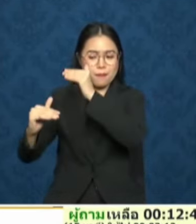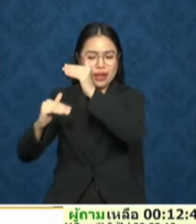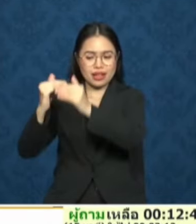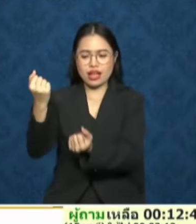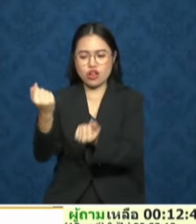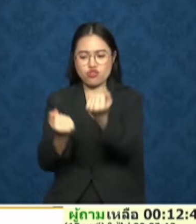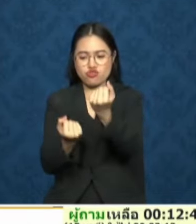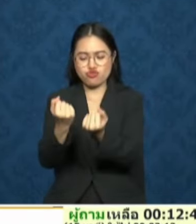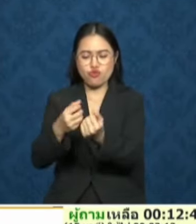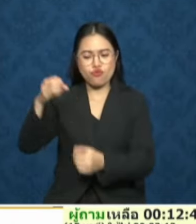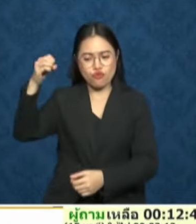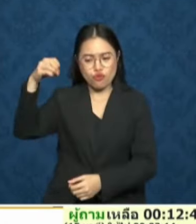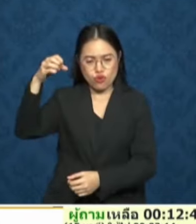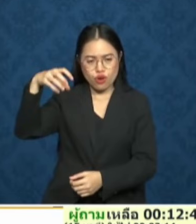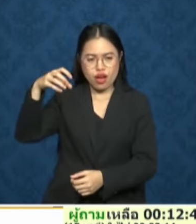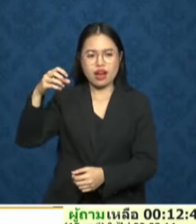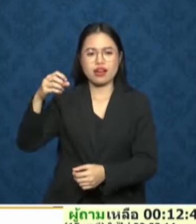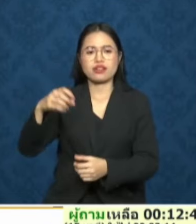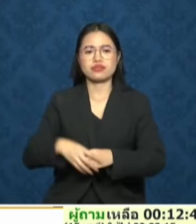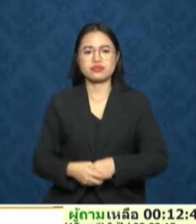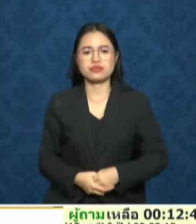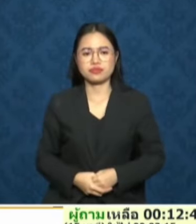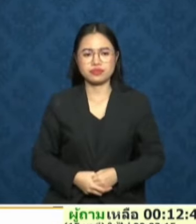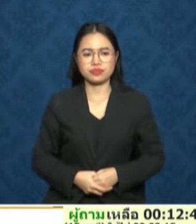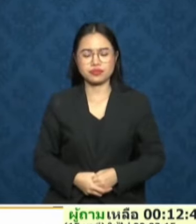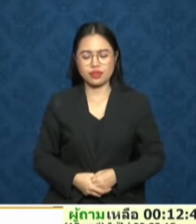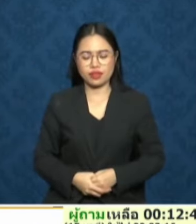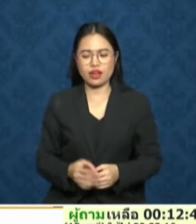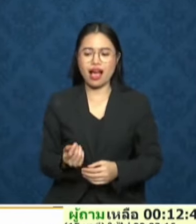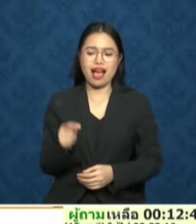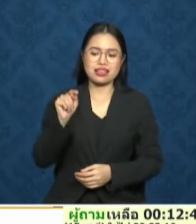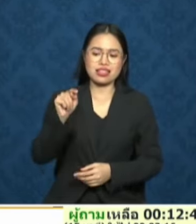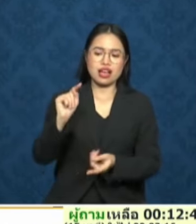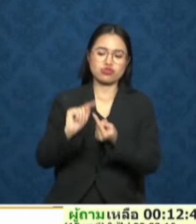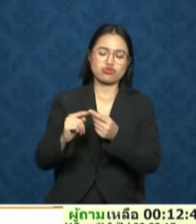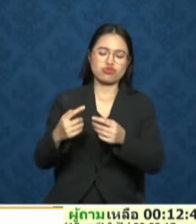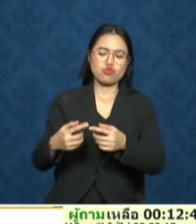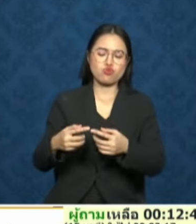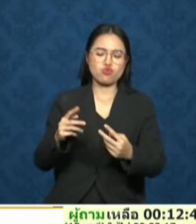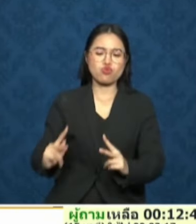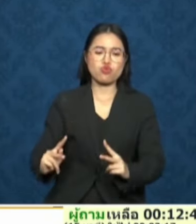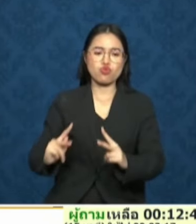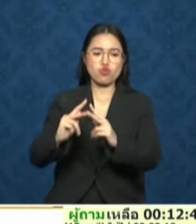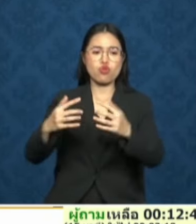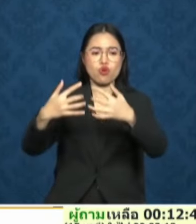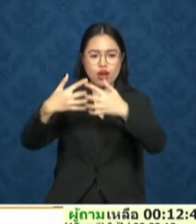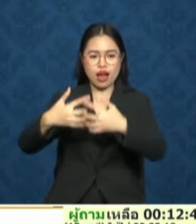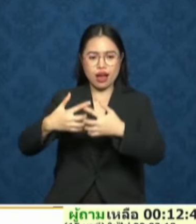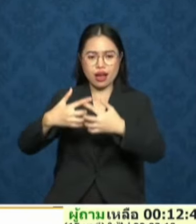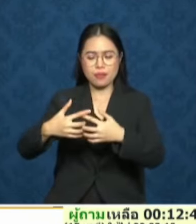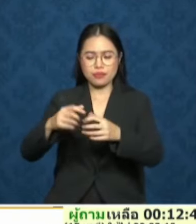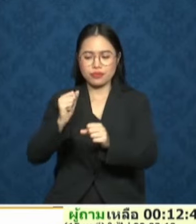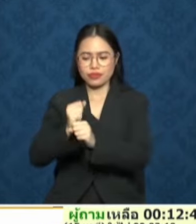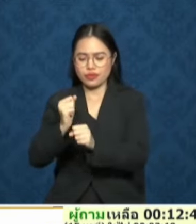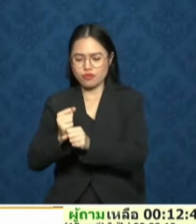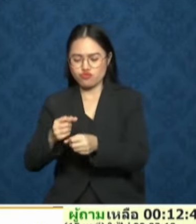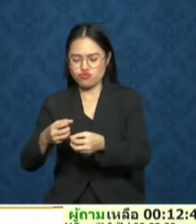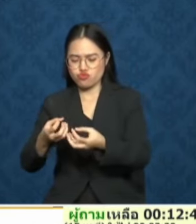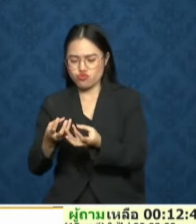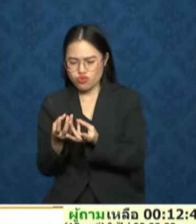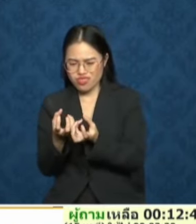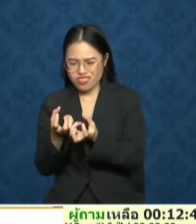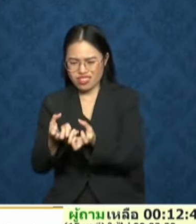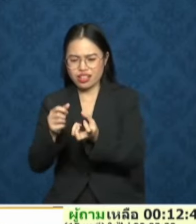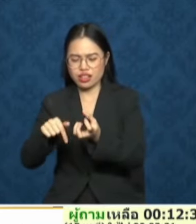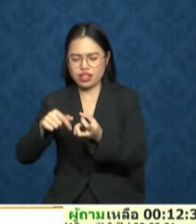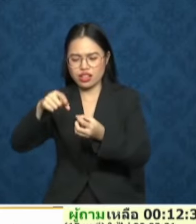ตลอด ทงหวโ่ ด้วยเช่กidiซึ่ง ท่านก็ได้สั่งการ ให้โรม อุตสาหกรมพ้ฐานและการเหืองแร่น่ครับ ได้เรงจัดห